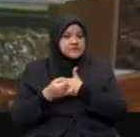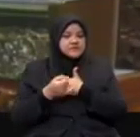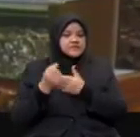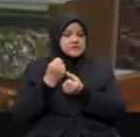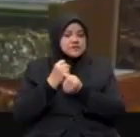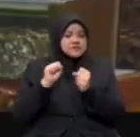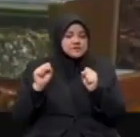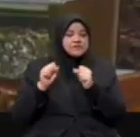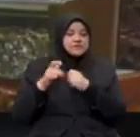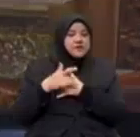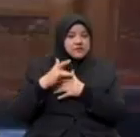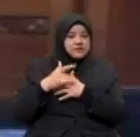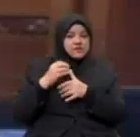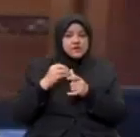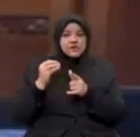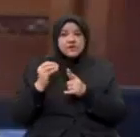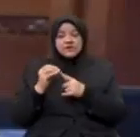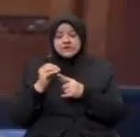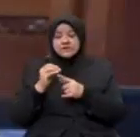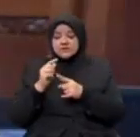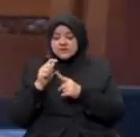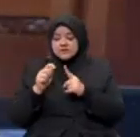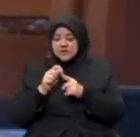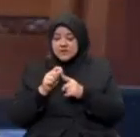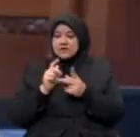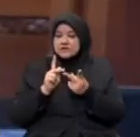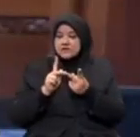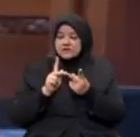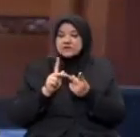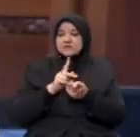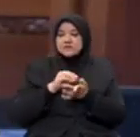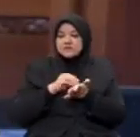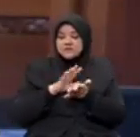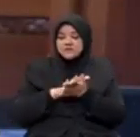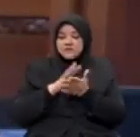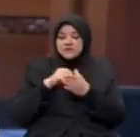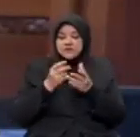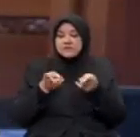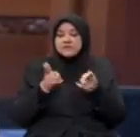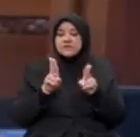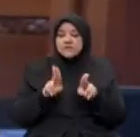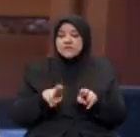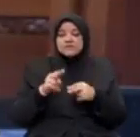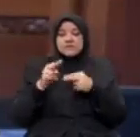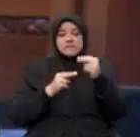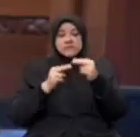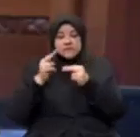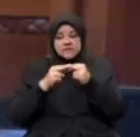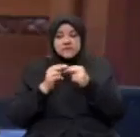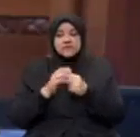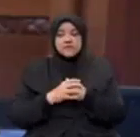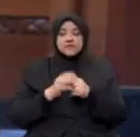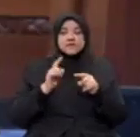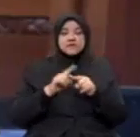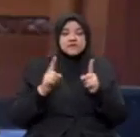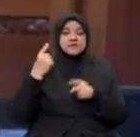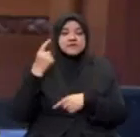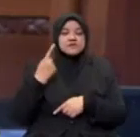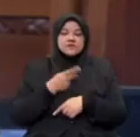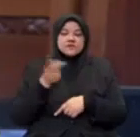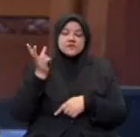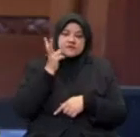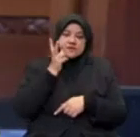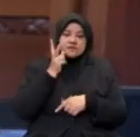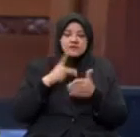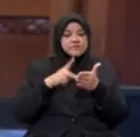itu siap lebih awal ataupun pada tarikh yang telah ditetapkan dalam kontrak pembinaan. Malah hanya selalu kita